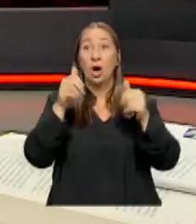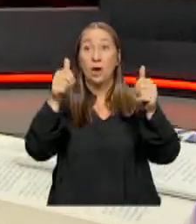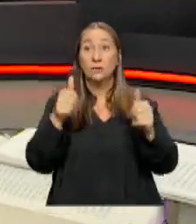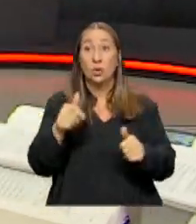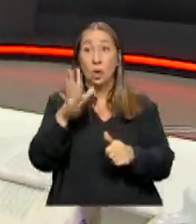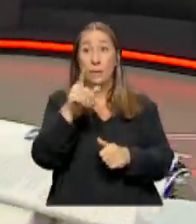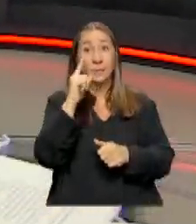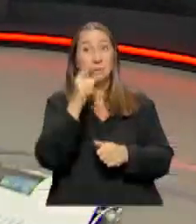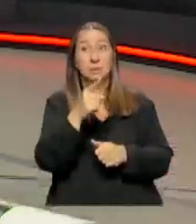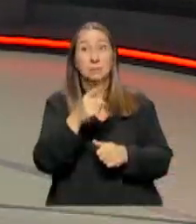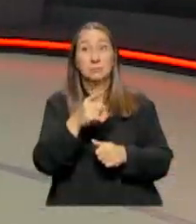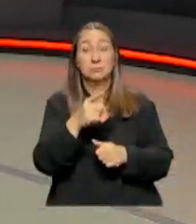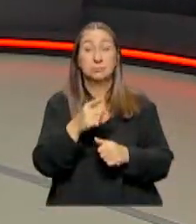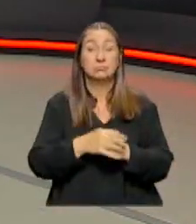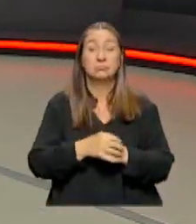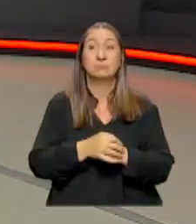öyle acayip yani.